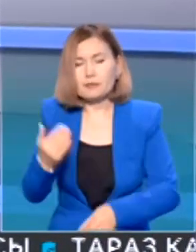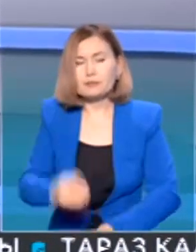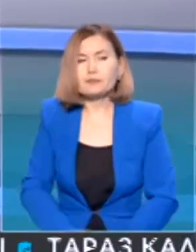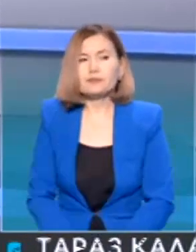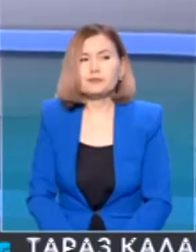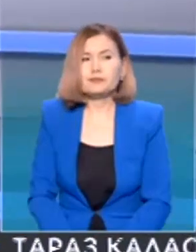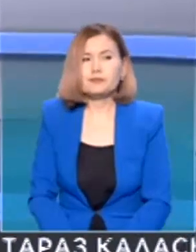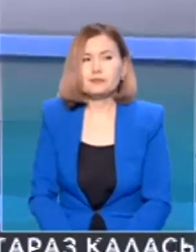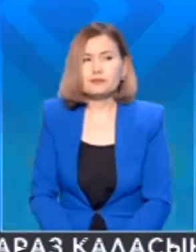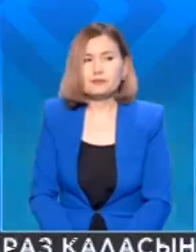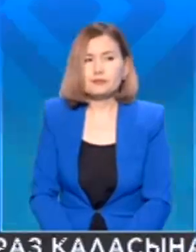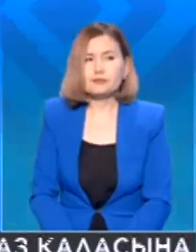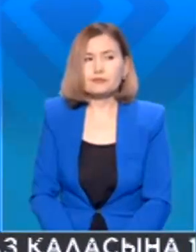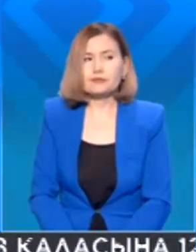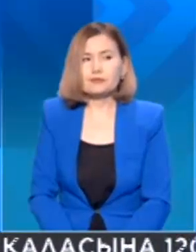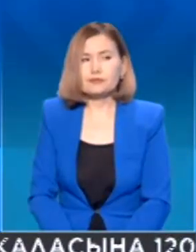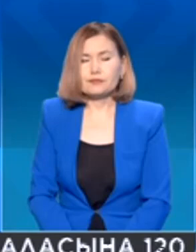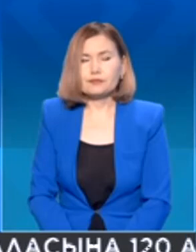басшысы.